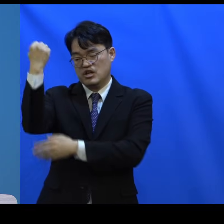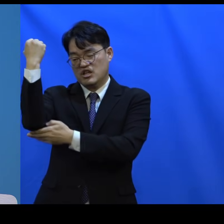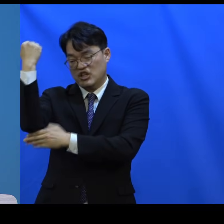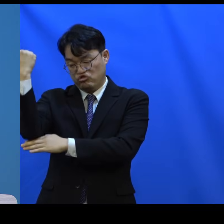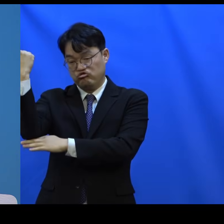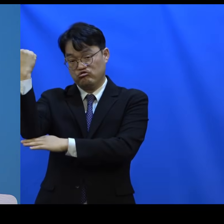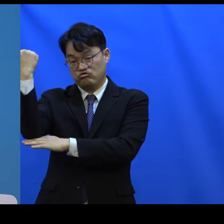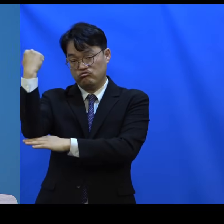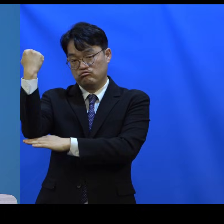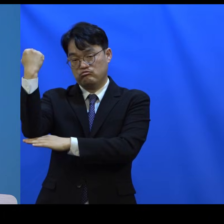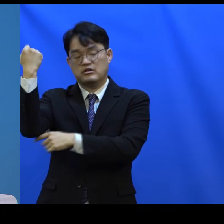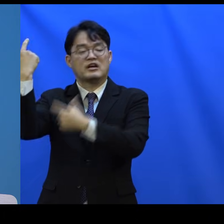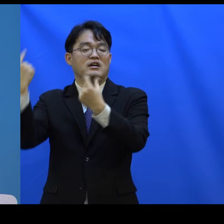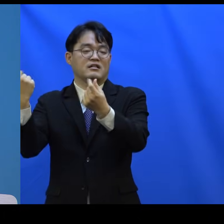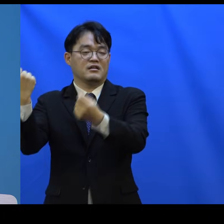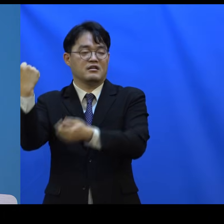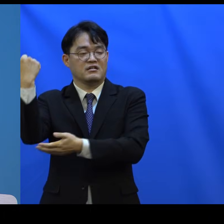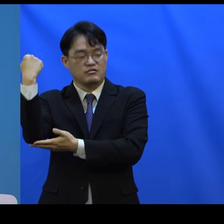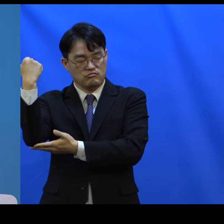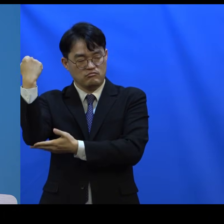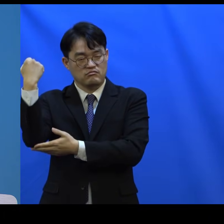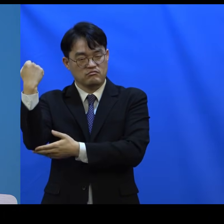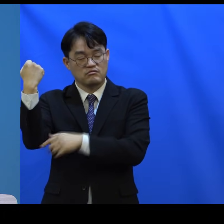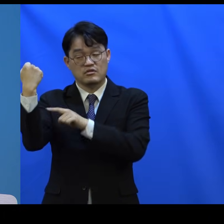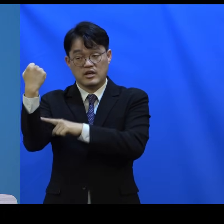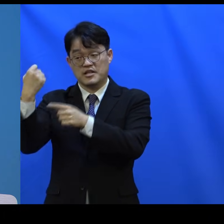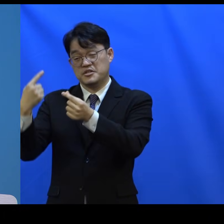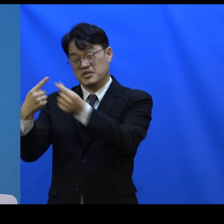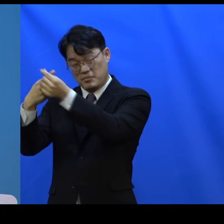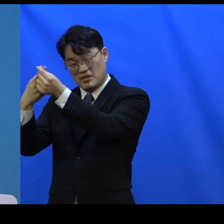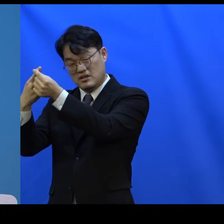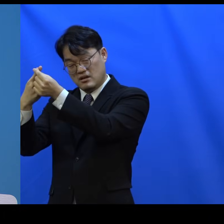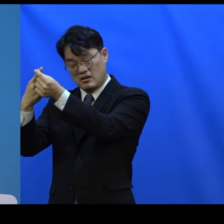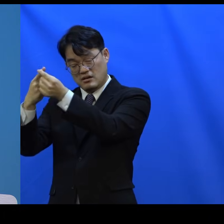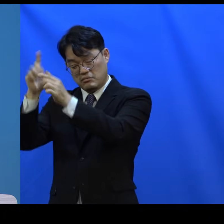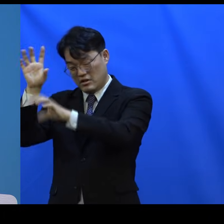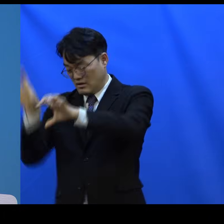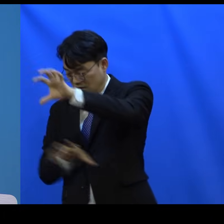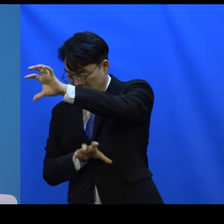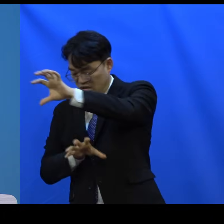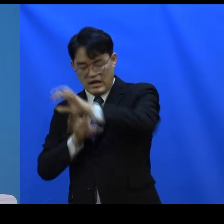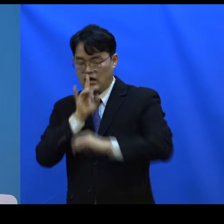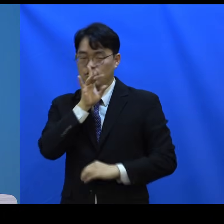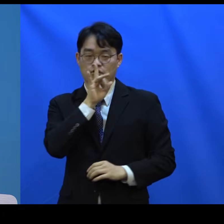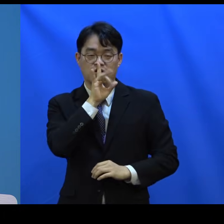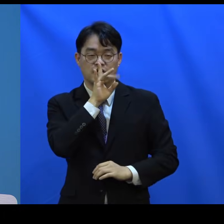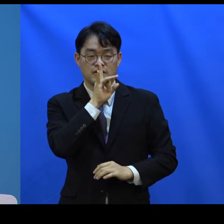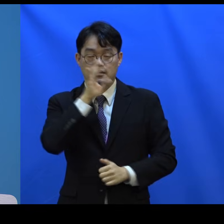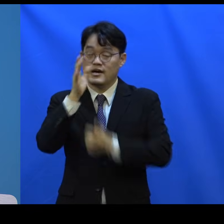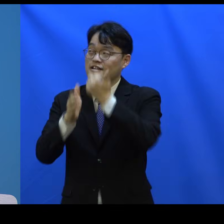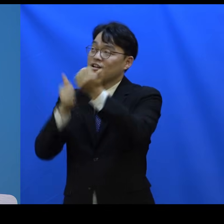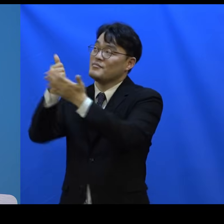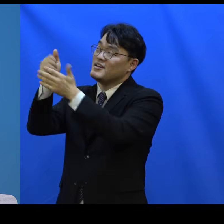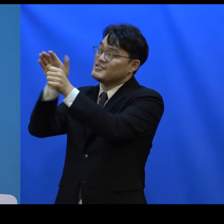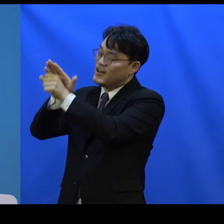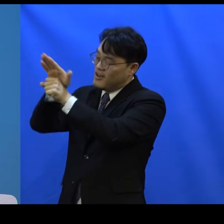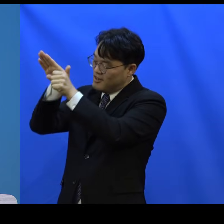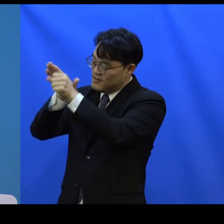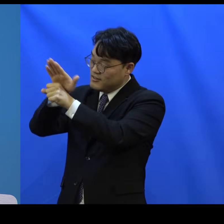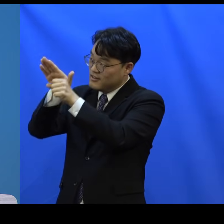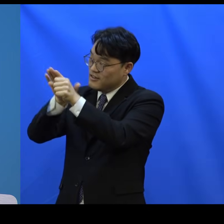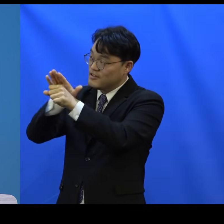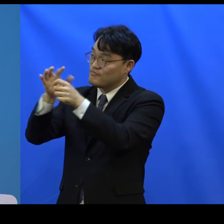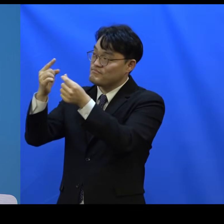돼요. 그리고 이것이 우선순위라는 거, 뒷자리에 가면 안 된다는 거. 그래서 하나님을 사랑한다는 것, 그것을